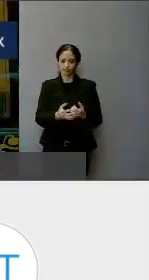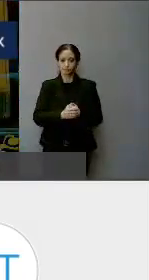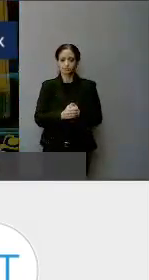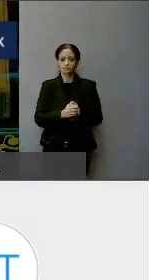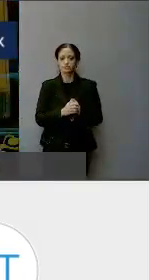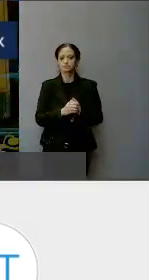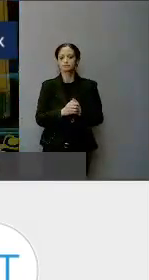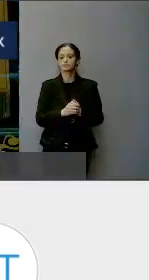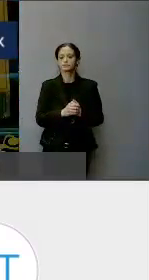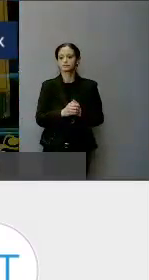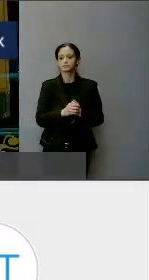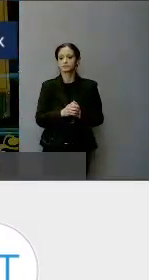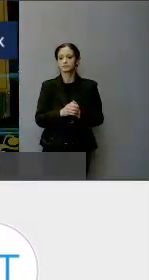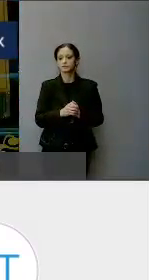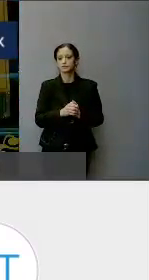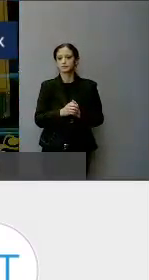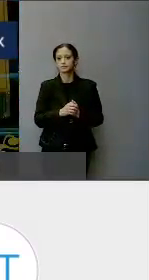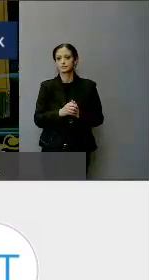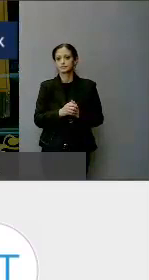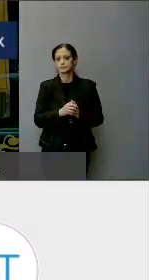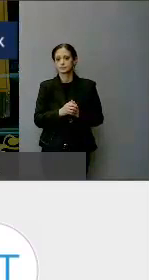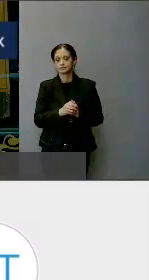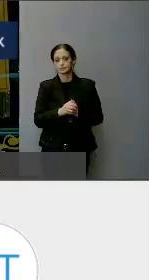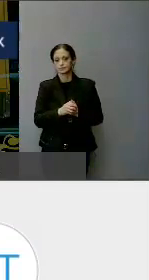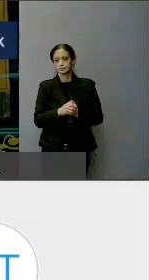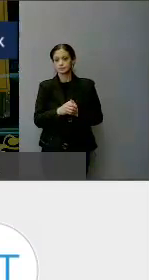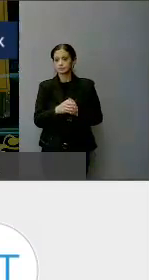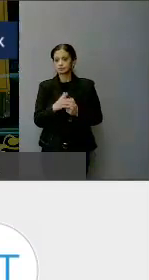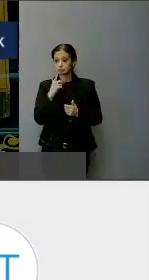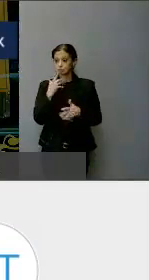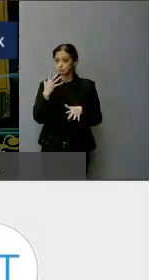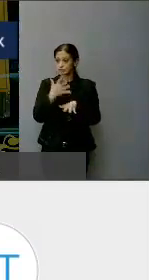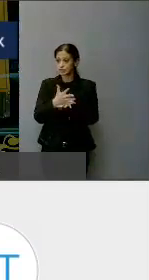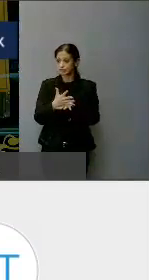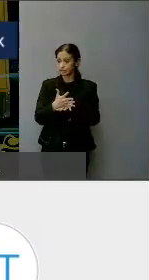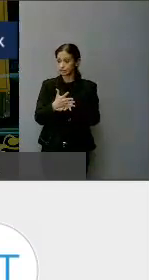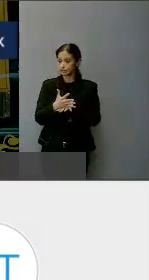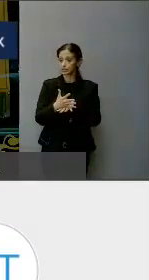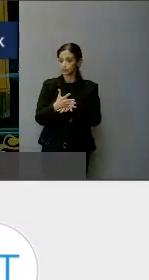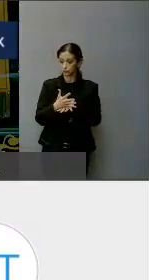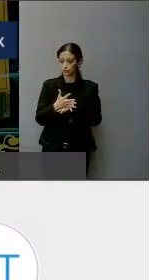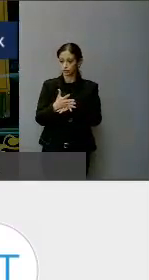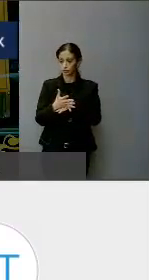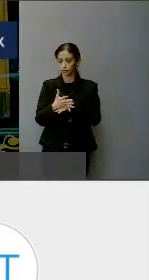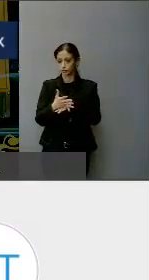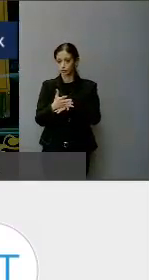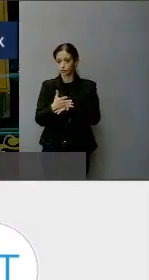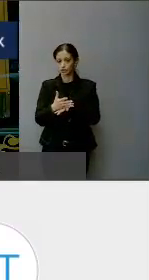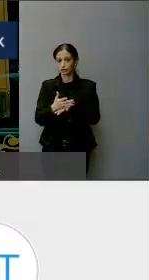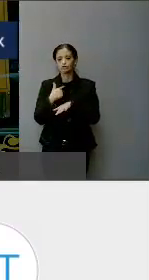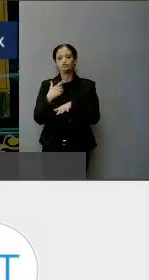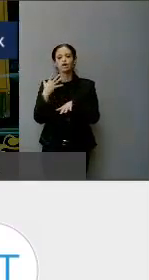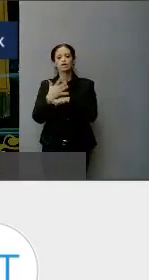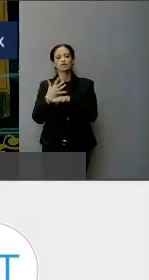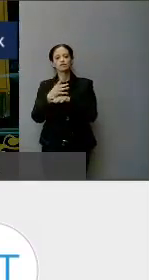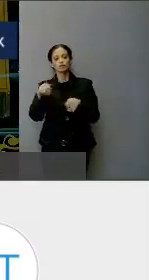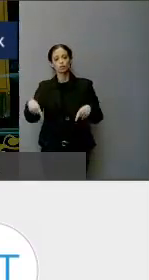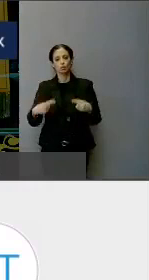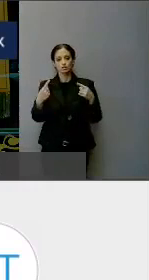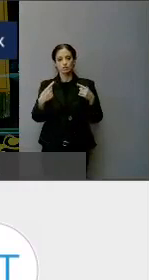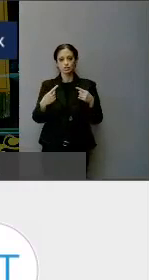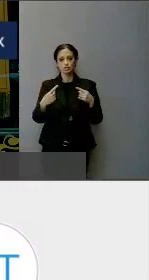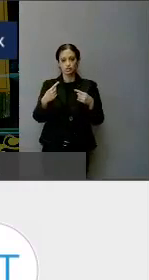ore grazie sono richieste di intervento allora partiamo interventi un'opposizione immagino